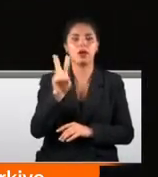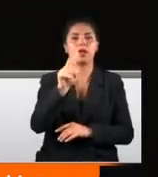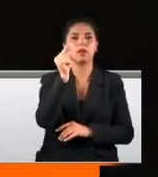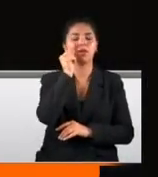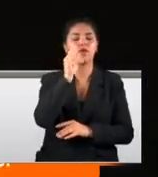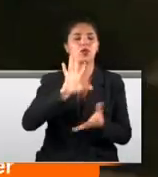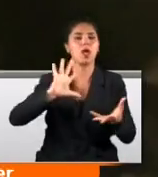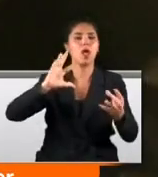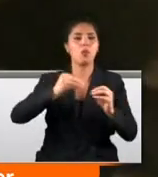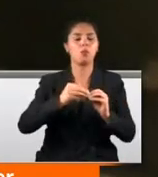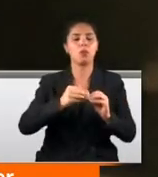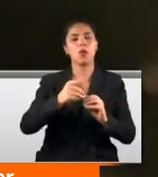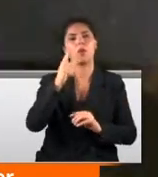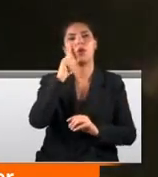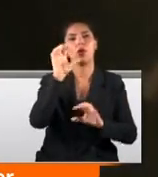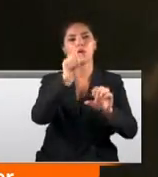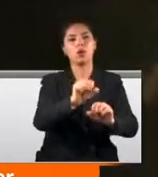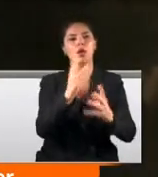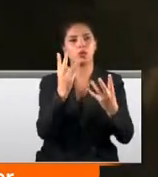kişi gözaltına alındı.